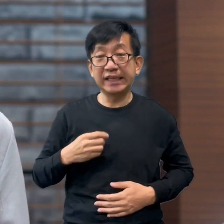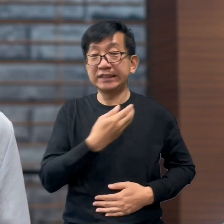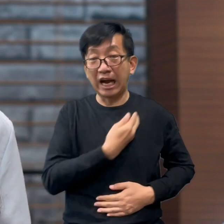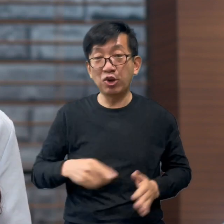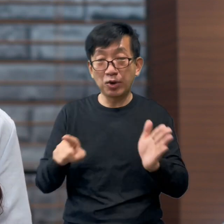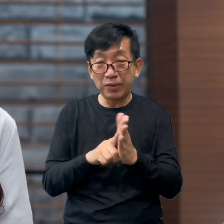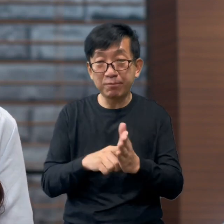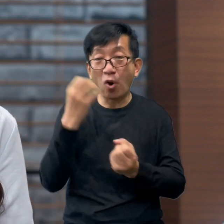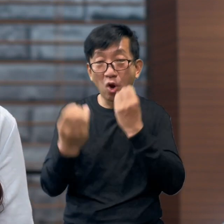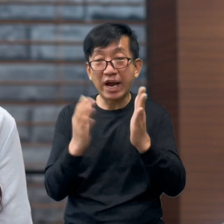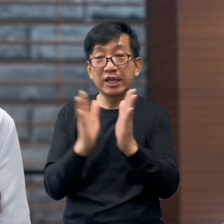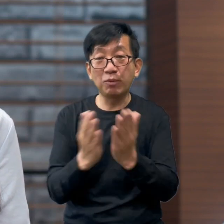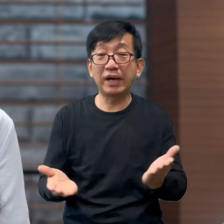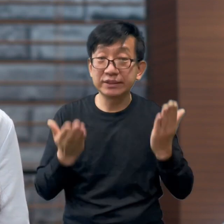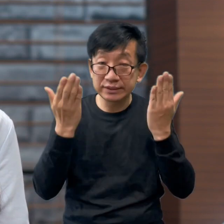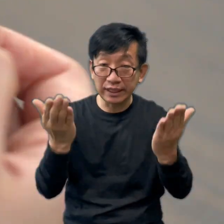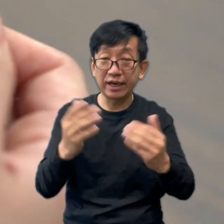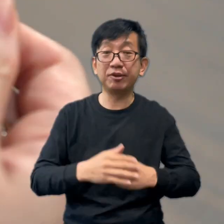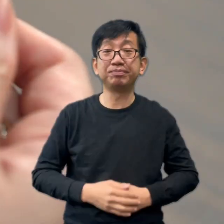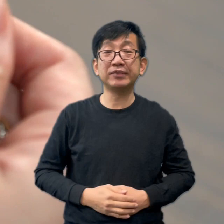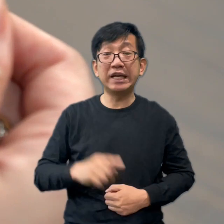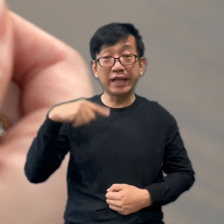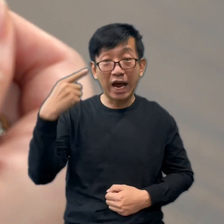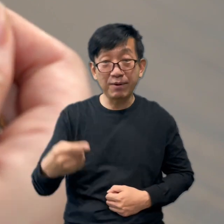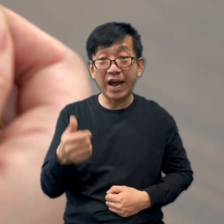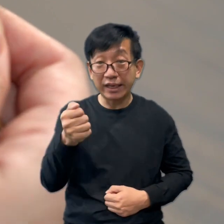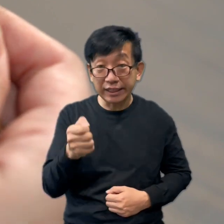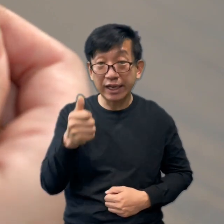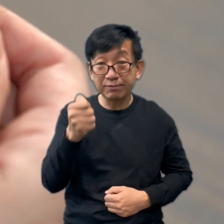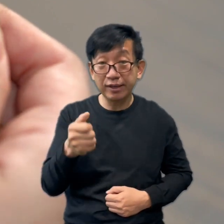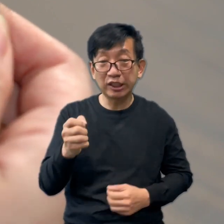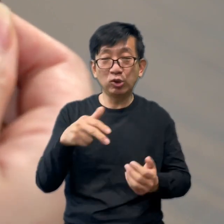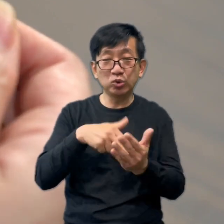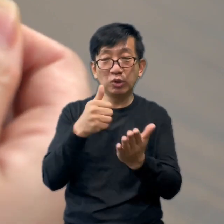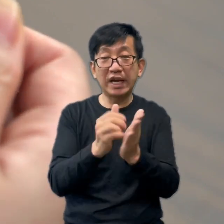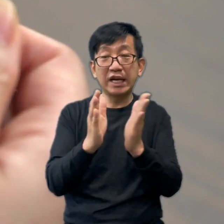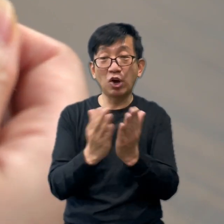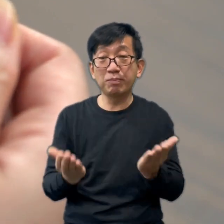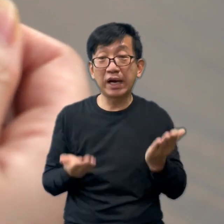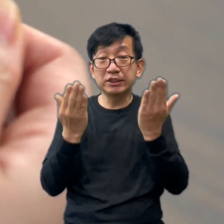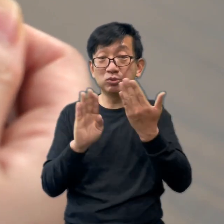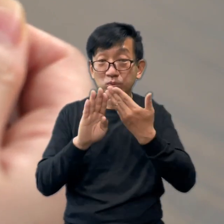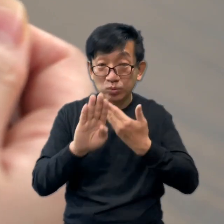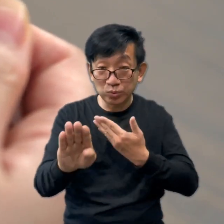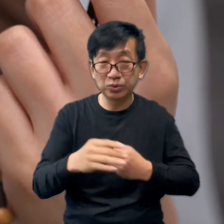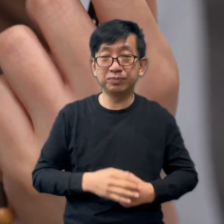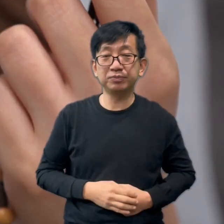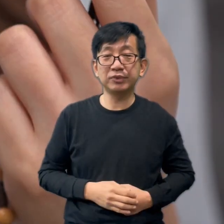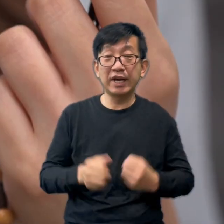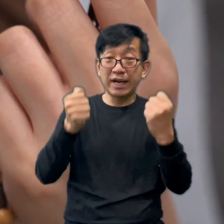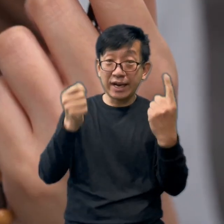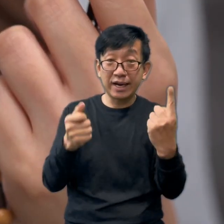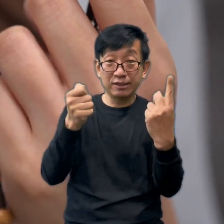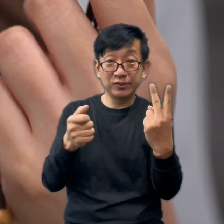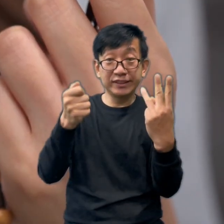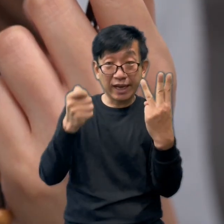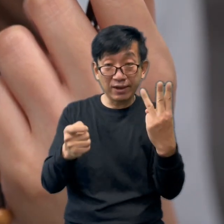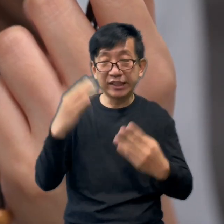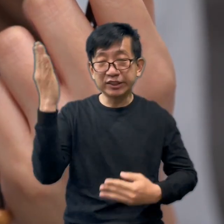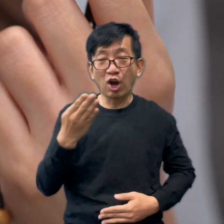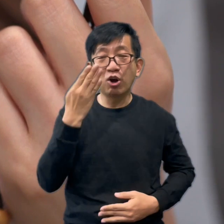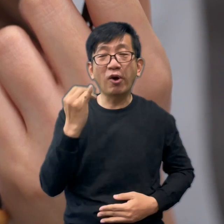성호경과 사도신경을 바칩니다. 다음 묵주알을 잡고 주님의 기도를 바친 후 세 개의 알을